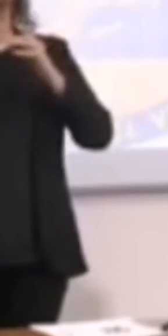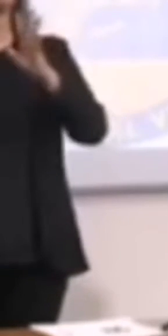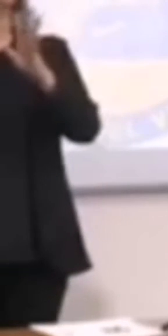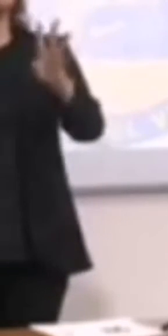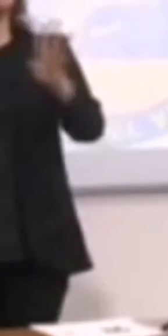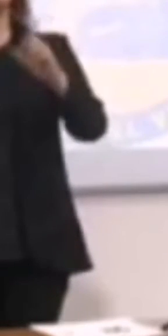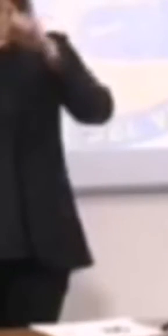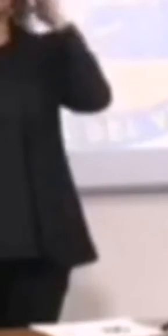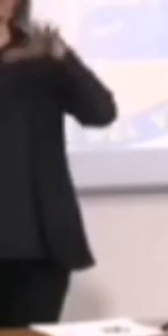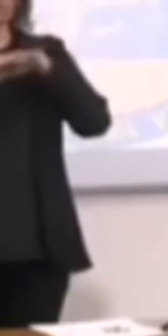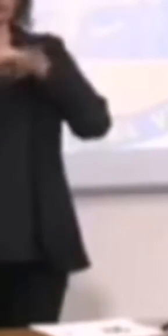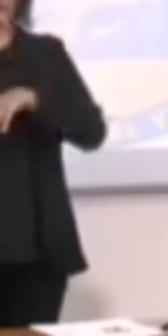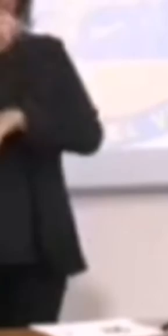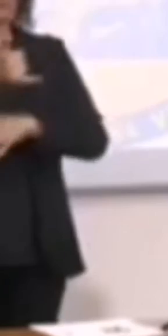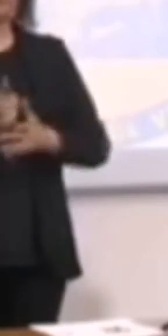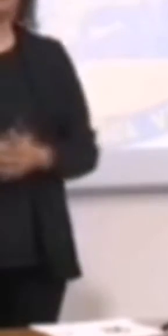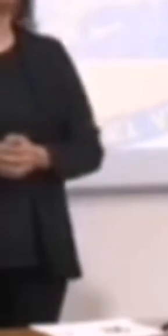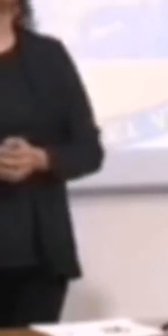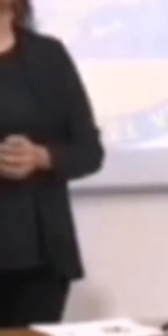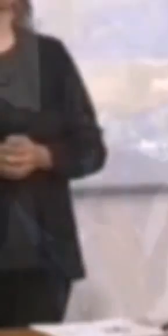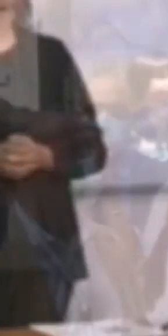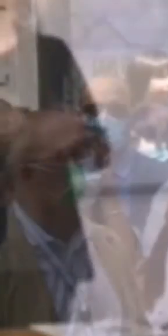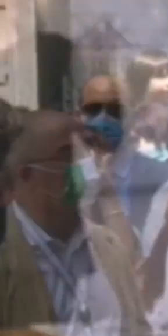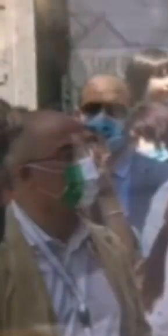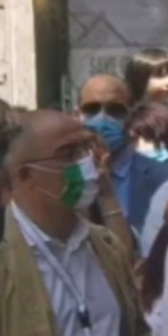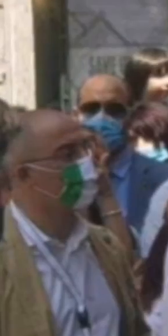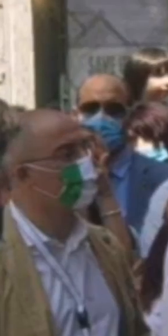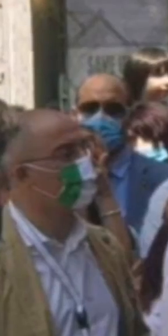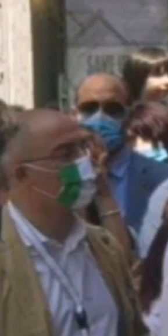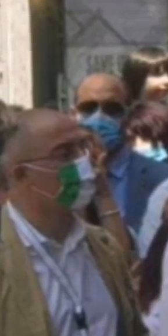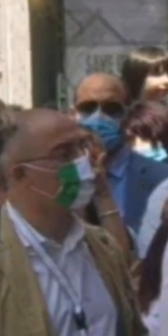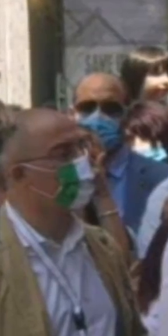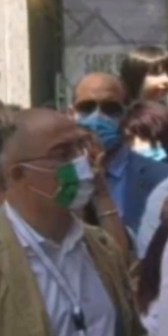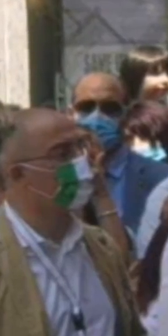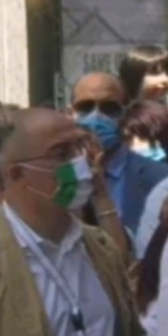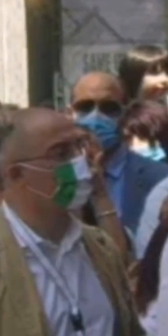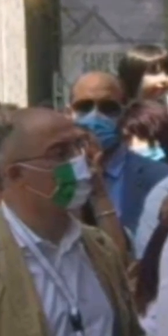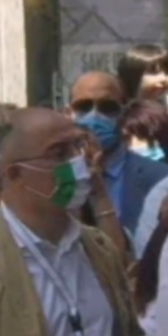piuttosto che se ci fosse una manifestazione